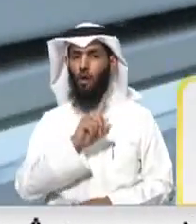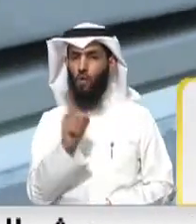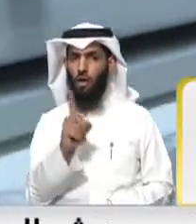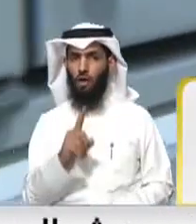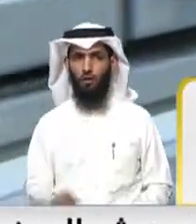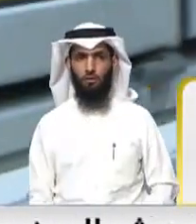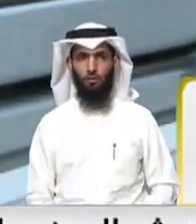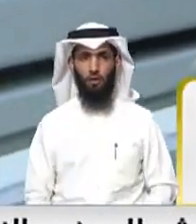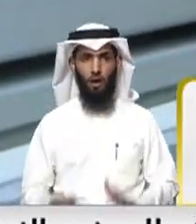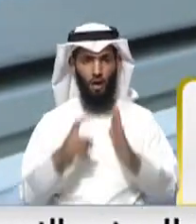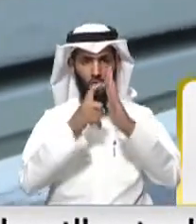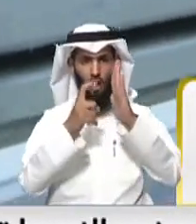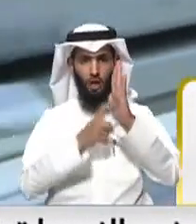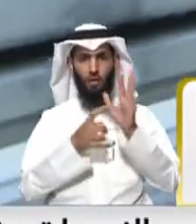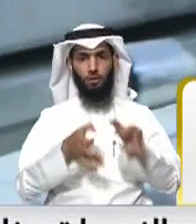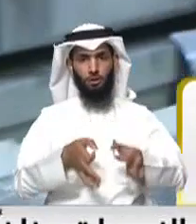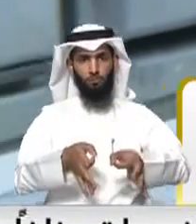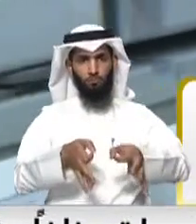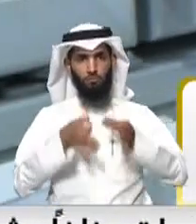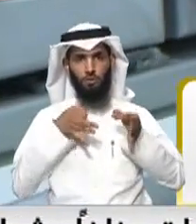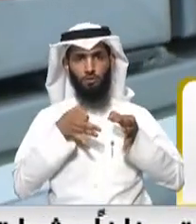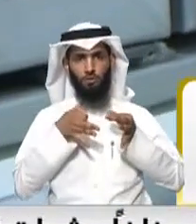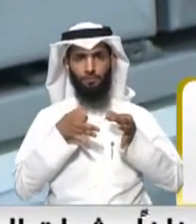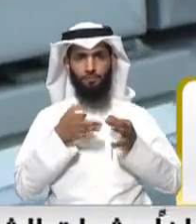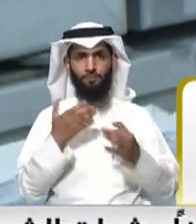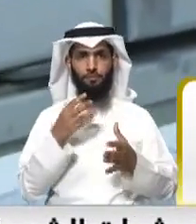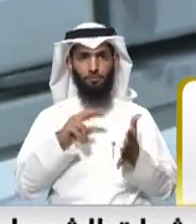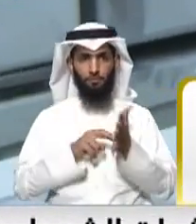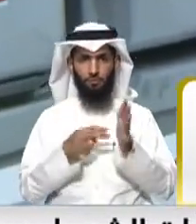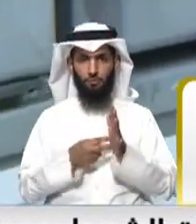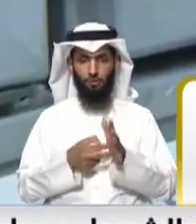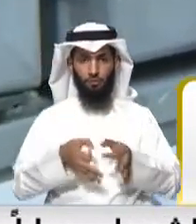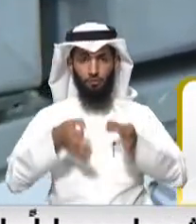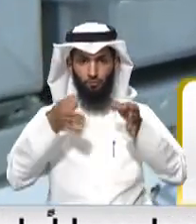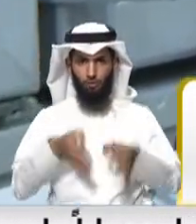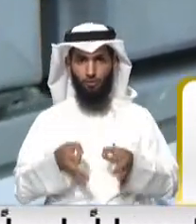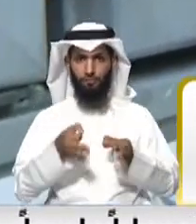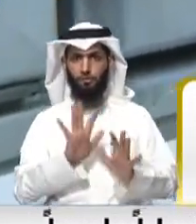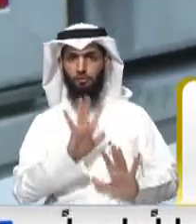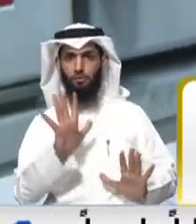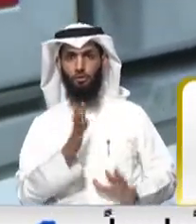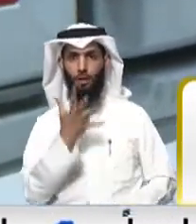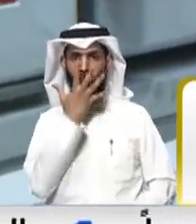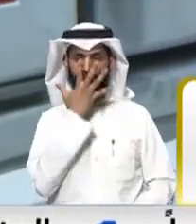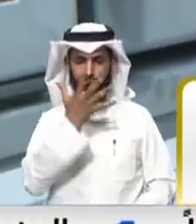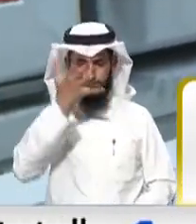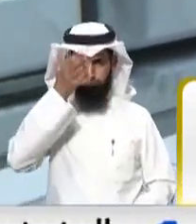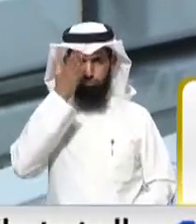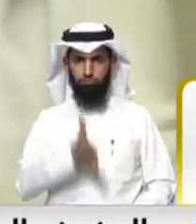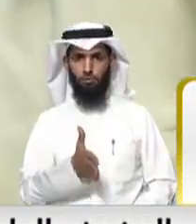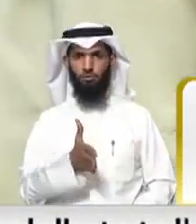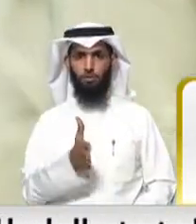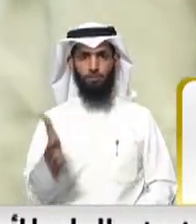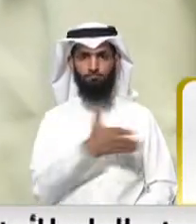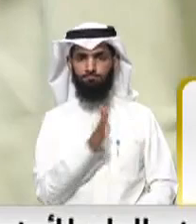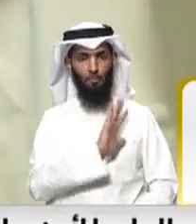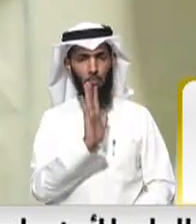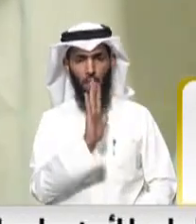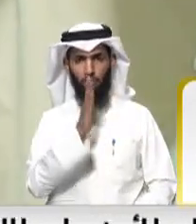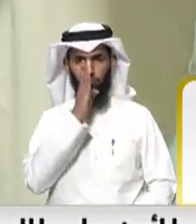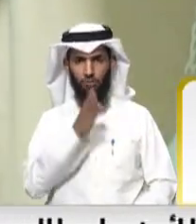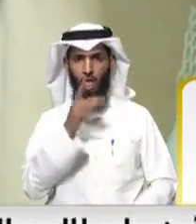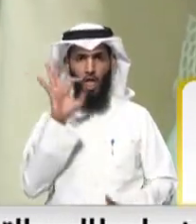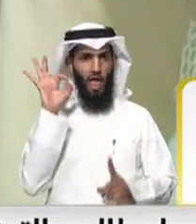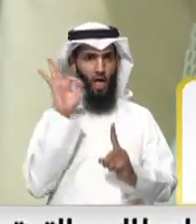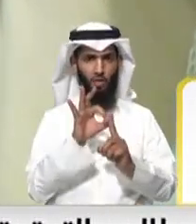تطبيق القانون يتجلى بأبهى صورة له من خلال الحزم الذي اتخذته الهيئة العامة للغذاء والتغذية في سبيل